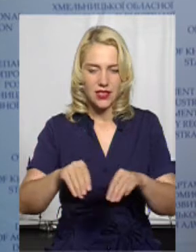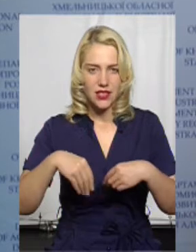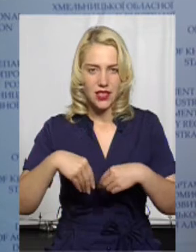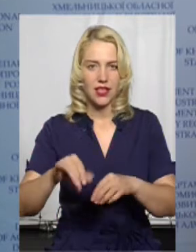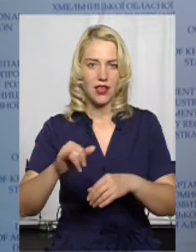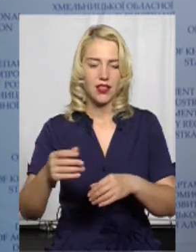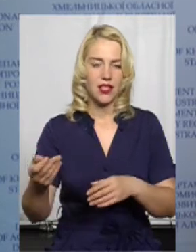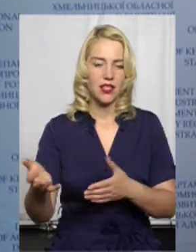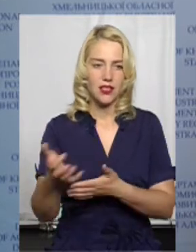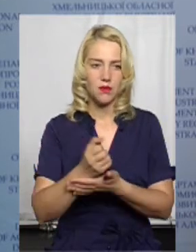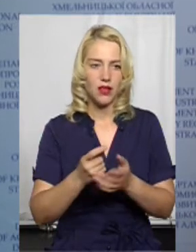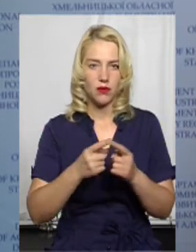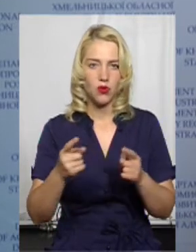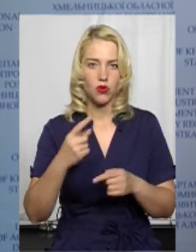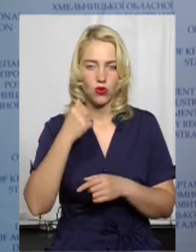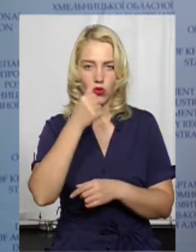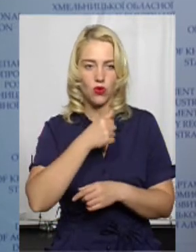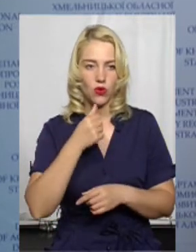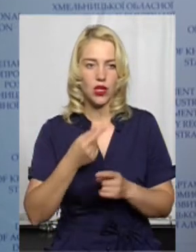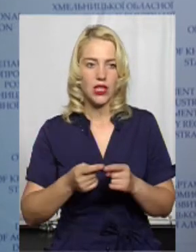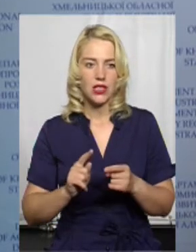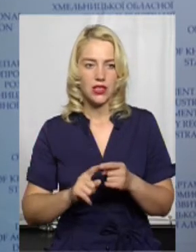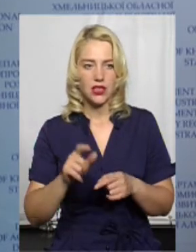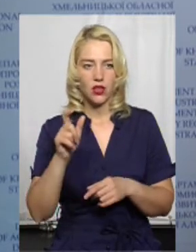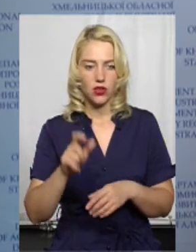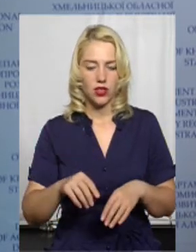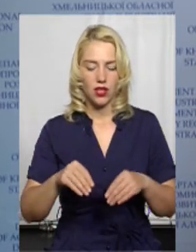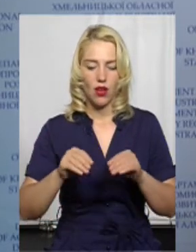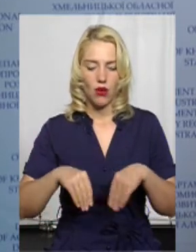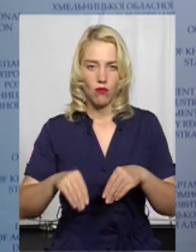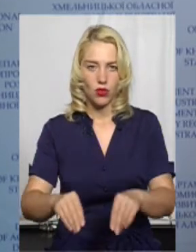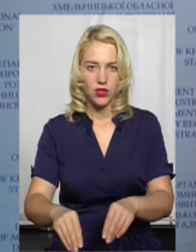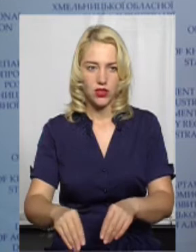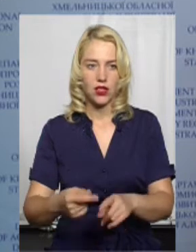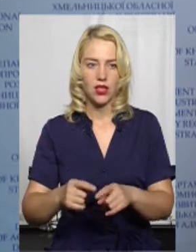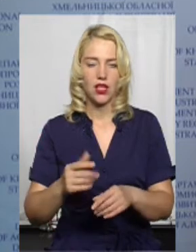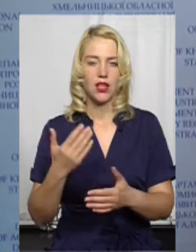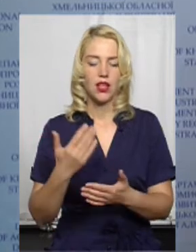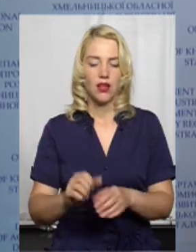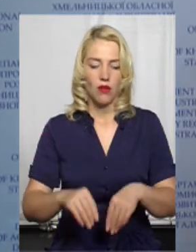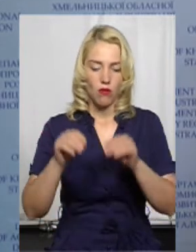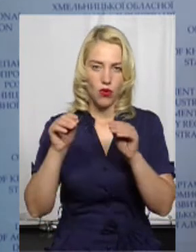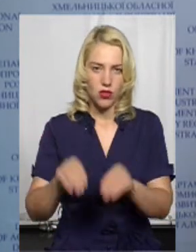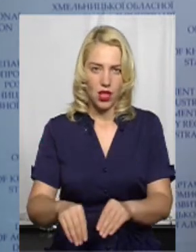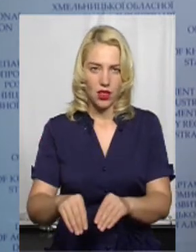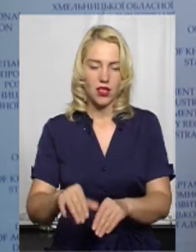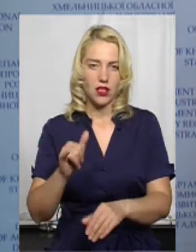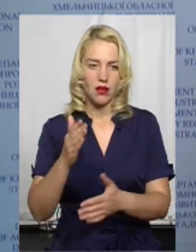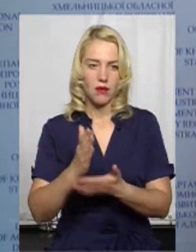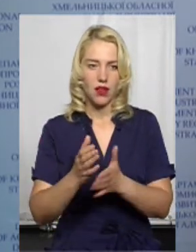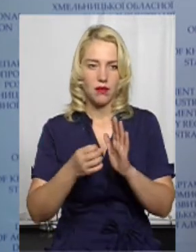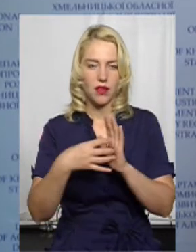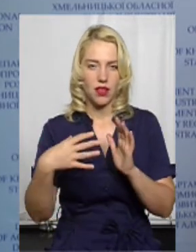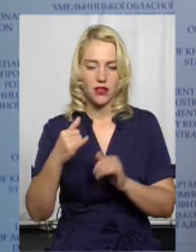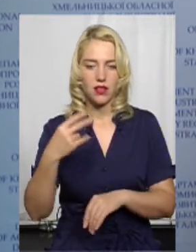і збирати протягом одного року. А це людина посіяла, чи фермер, чи хазяйство посадила цю культуру і має 15, а